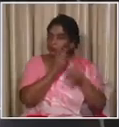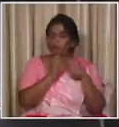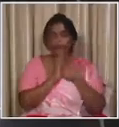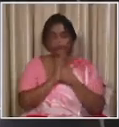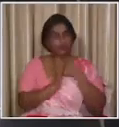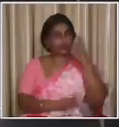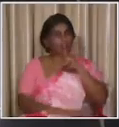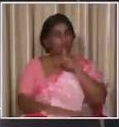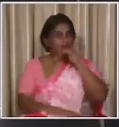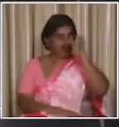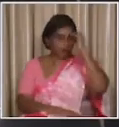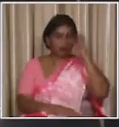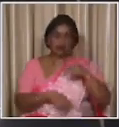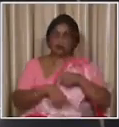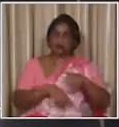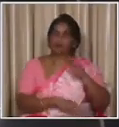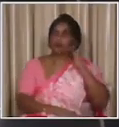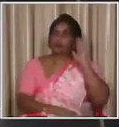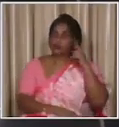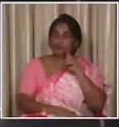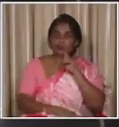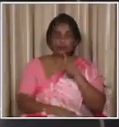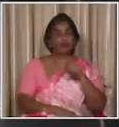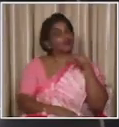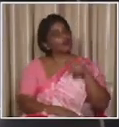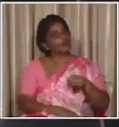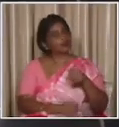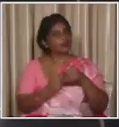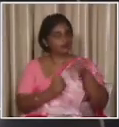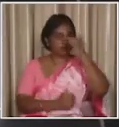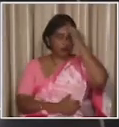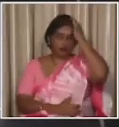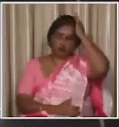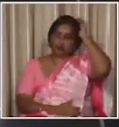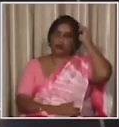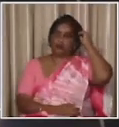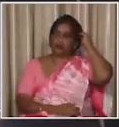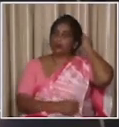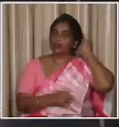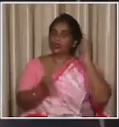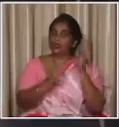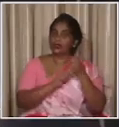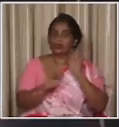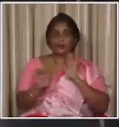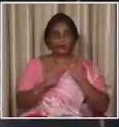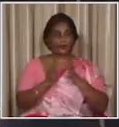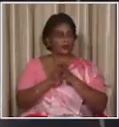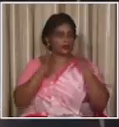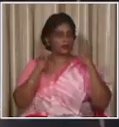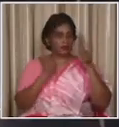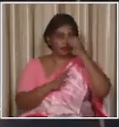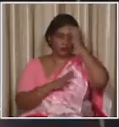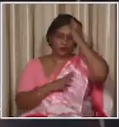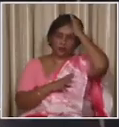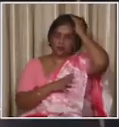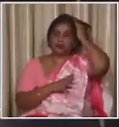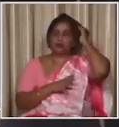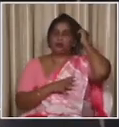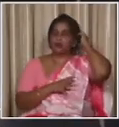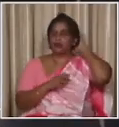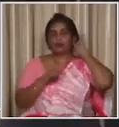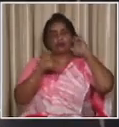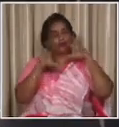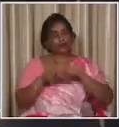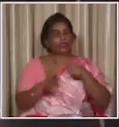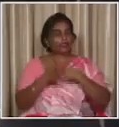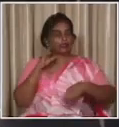ගරු නියෝජ්‍ය කතානායකතුමනි, මේ වෙලාව විශේෂයෙන්ම කියනවා අද වෙනකොට මේ ක්‍රිකට් පරිපාලනය කොච්චර දුරට මුල්